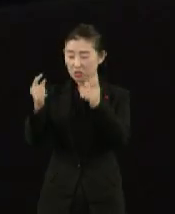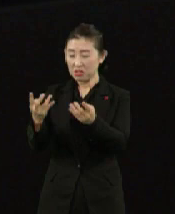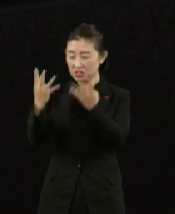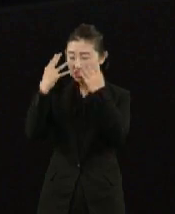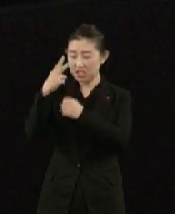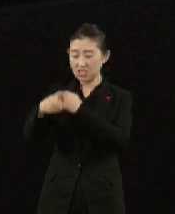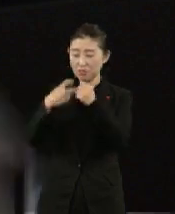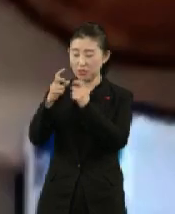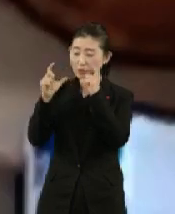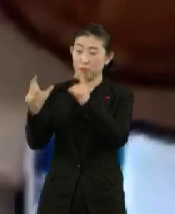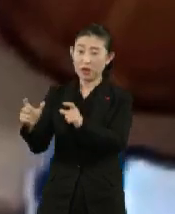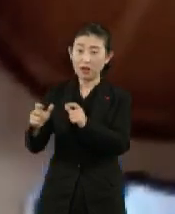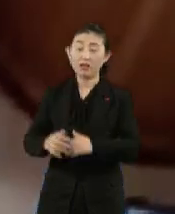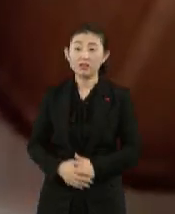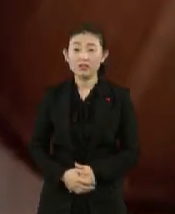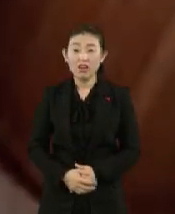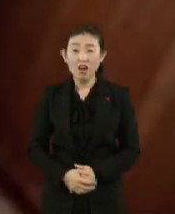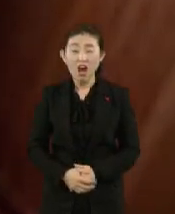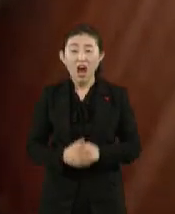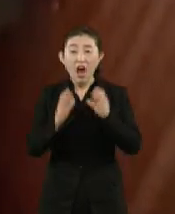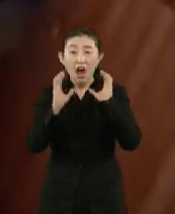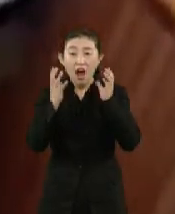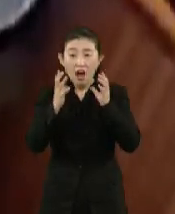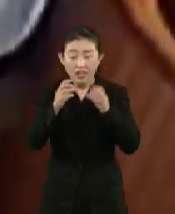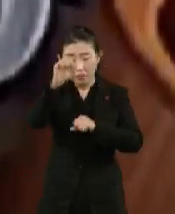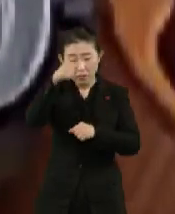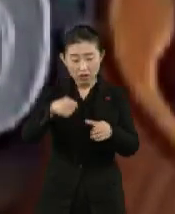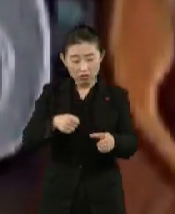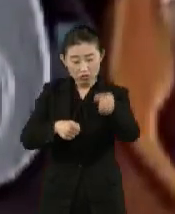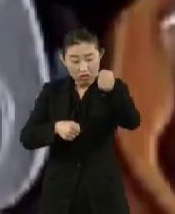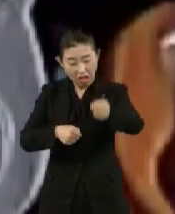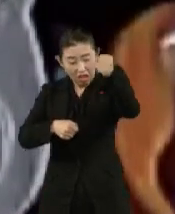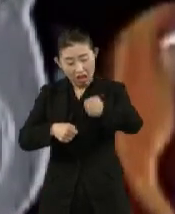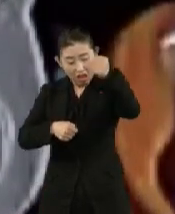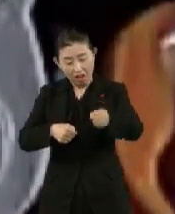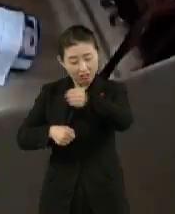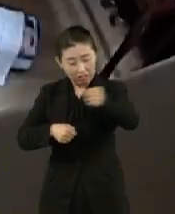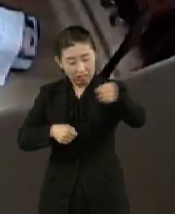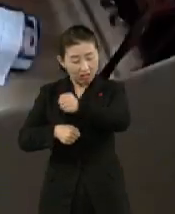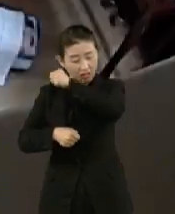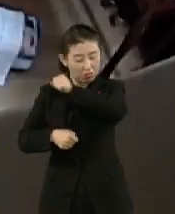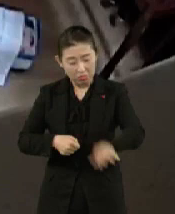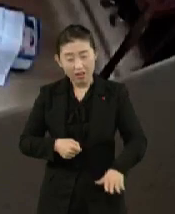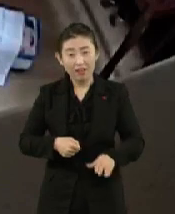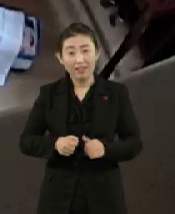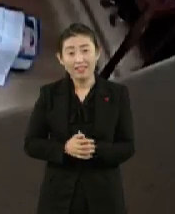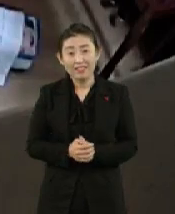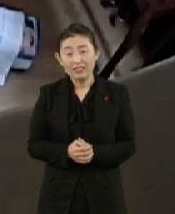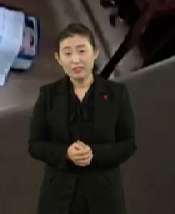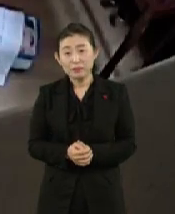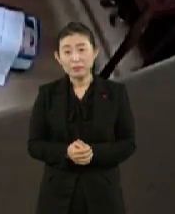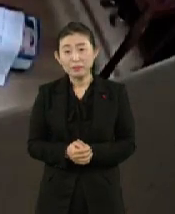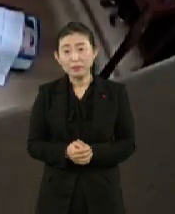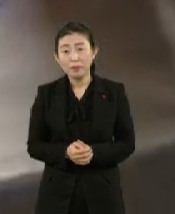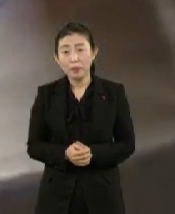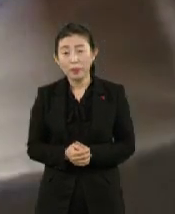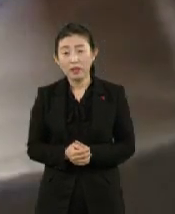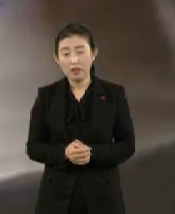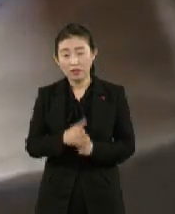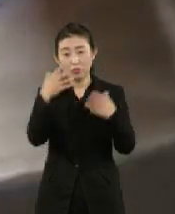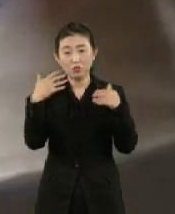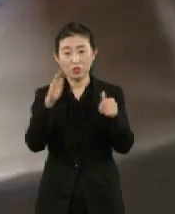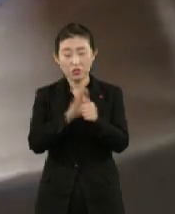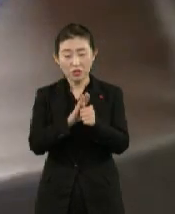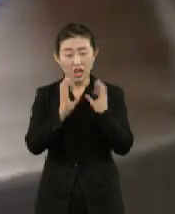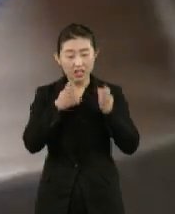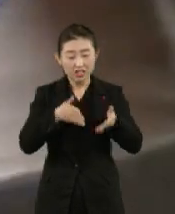22년을 선고했습니다. 어린 아기의 두 발만 잡은 채 거꾸로 들고 흔들더니 거칠게 내려놓습니다. 정부